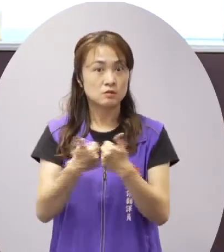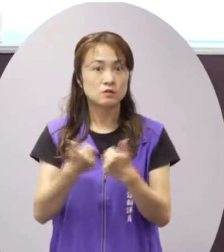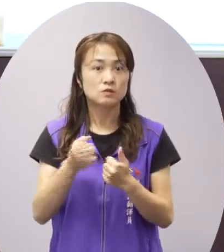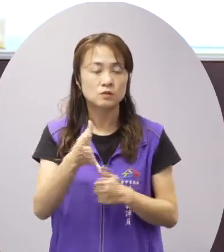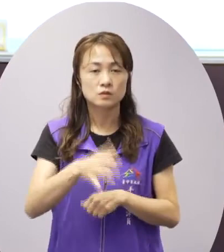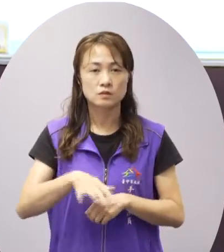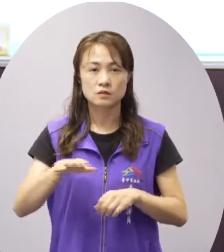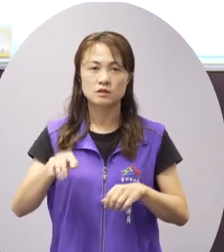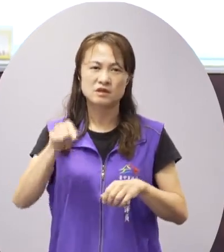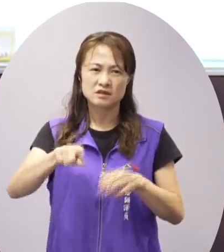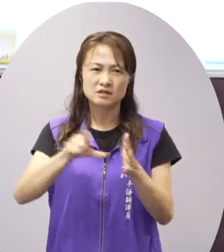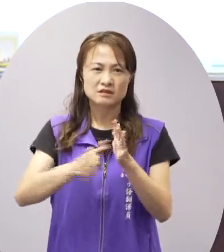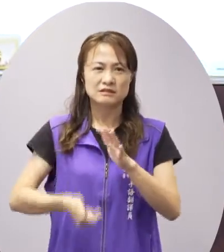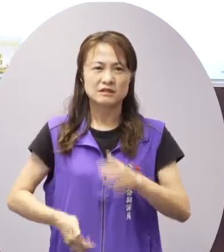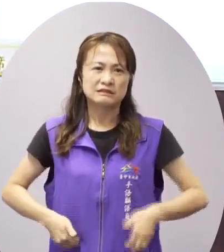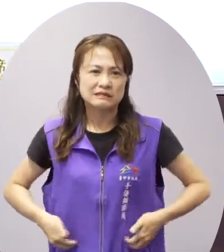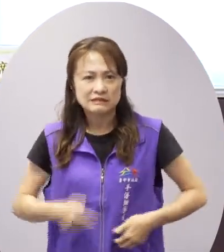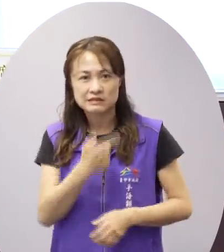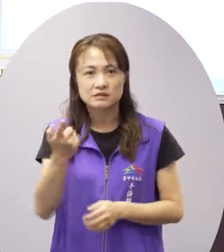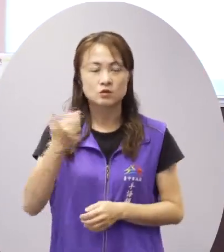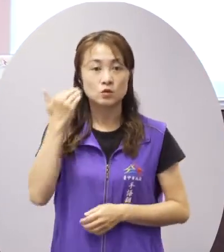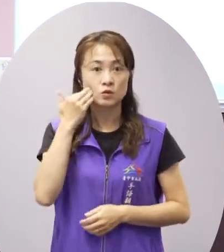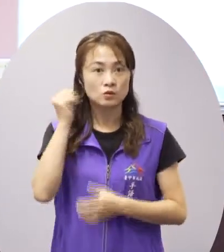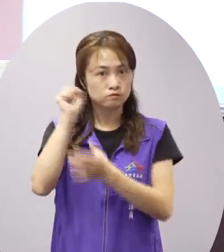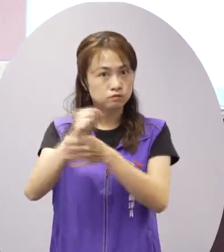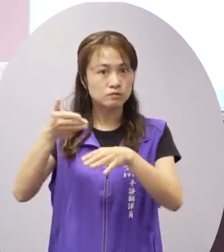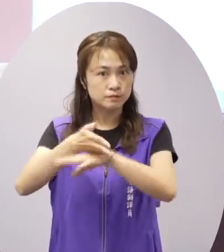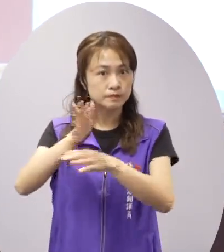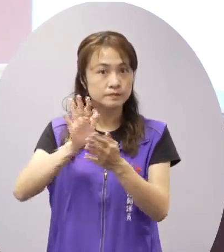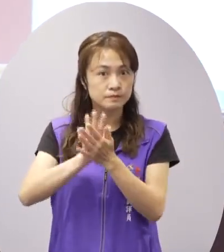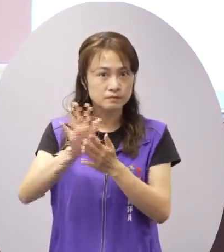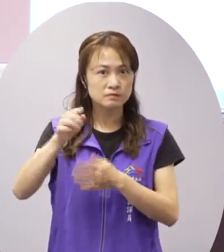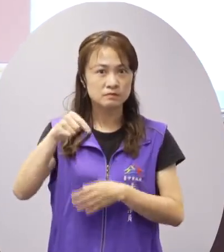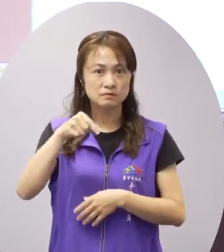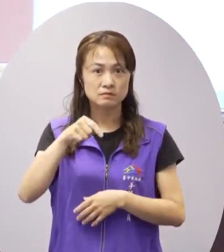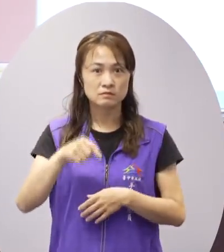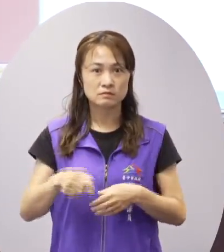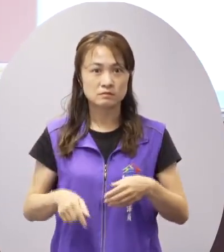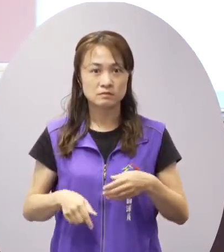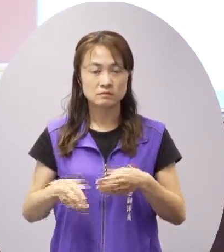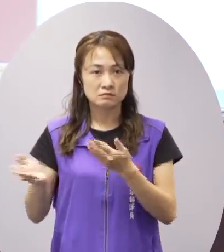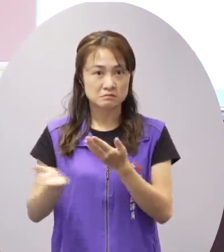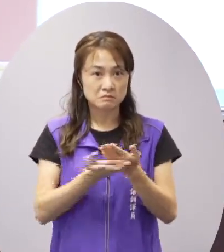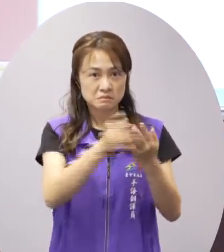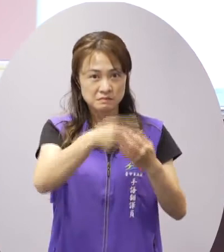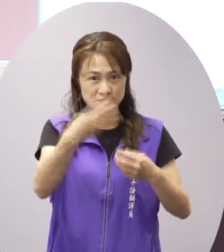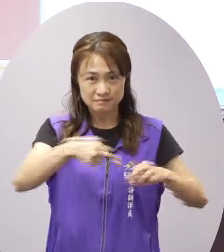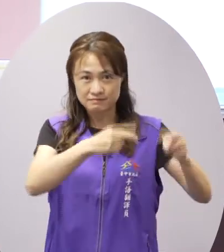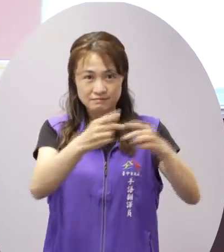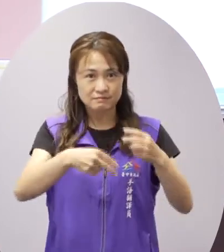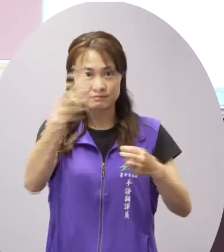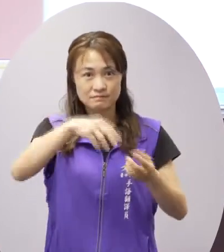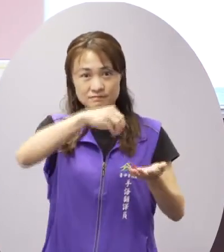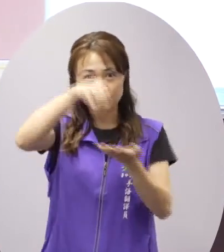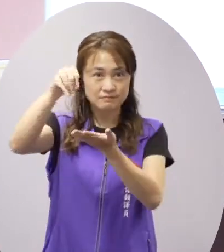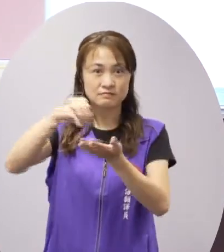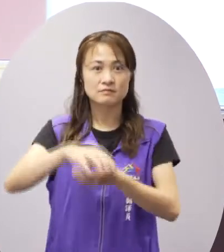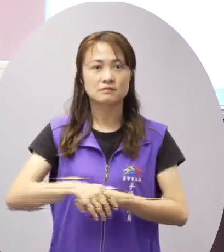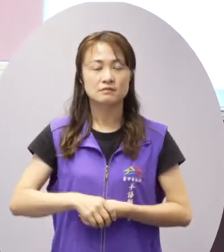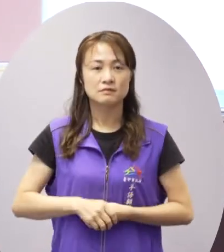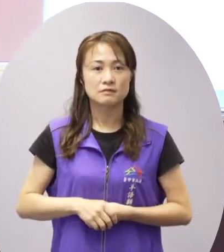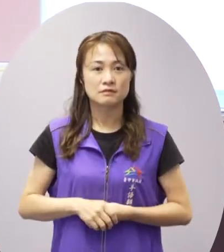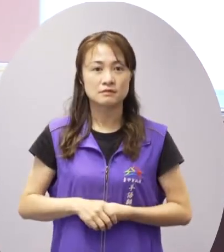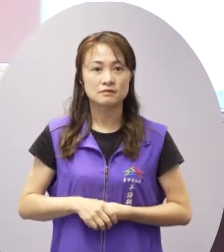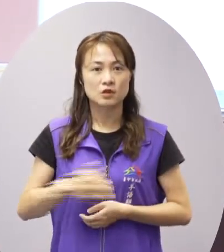间很赶，因为我们通过以后主计处那边还要马上修正完，那资料就要送印刷厂，所以没有的